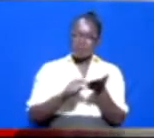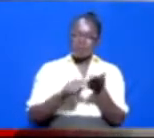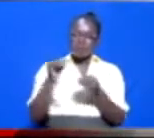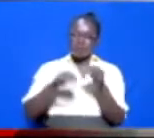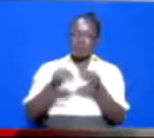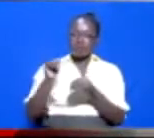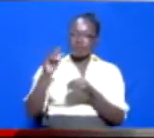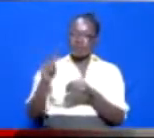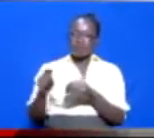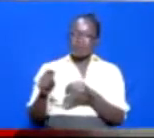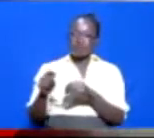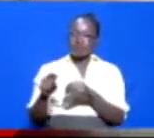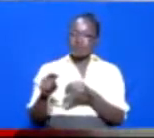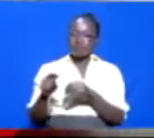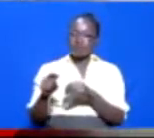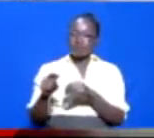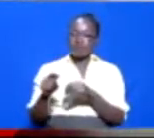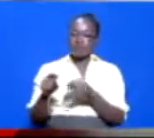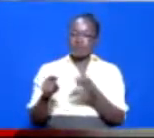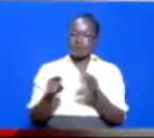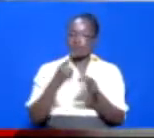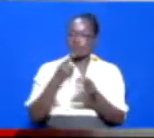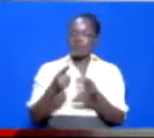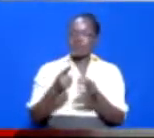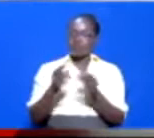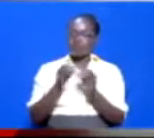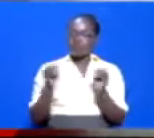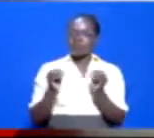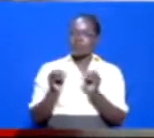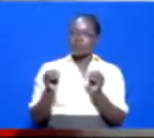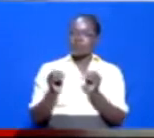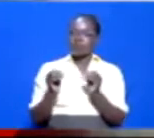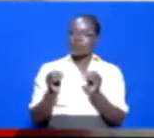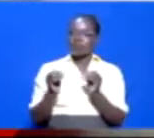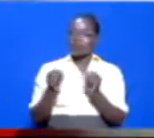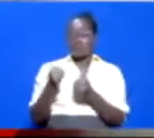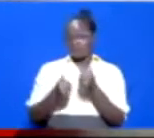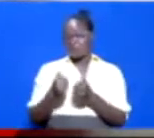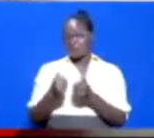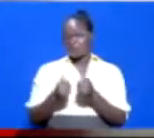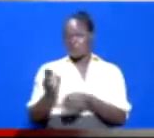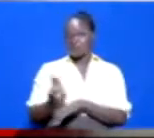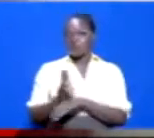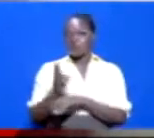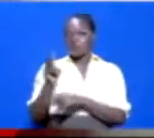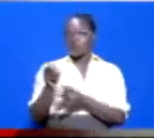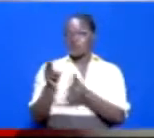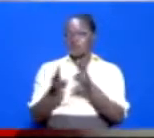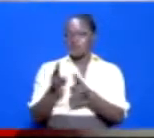ambaye hakuna uhakika. Mm-hmm. Ambaye gani ambaye ni gani. Mm-hmm. Itatumika 2022.